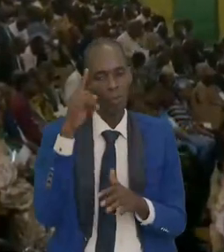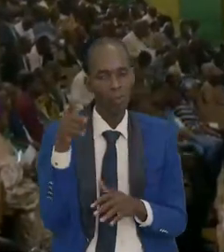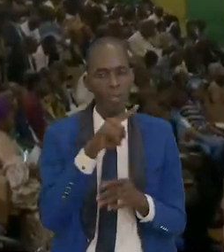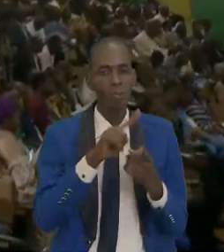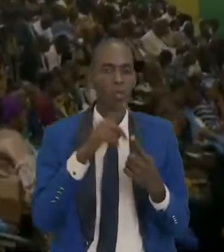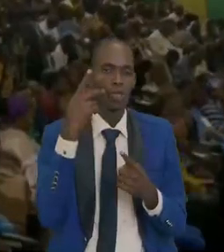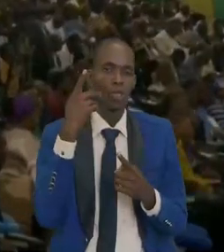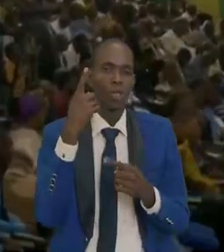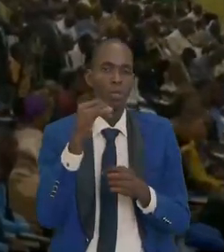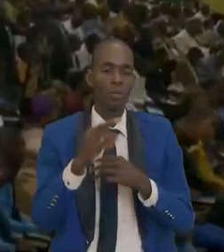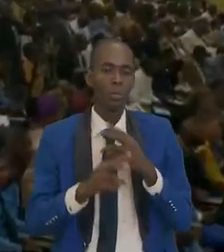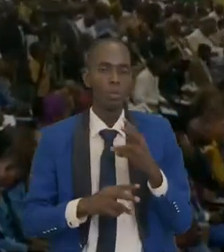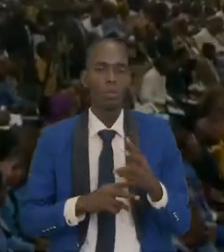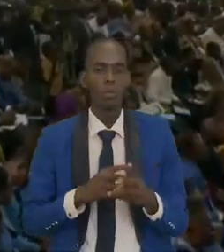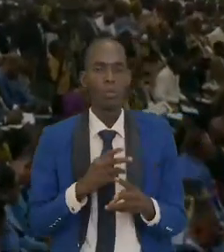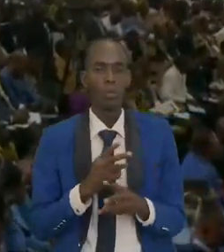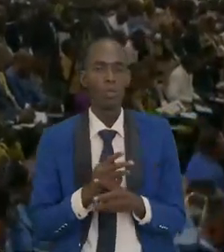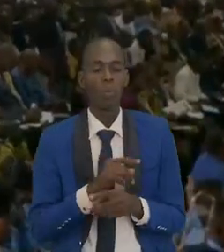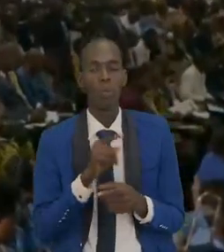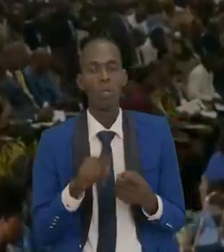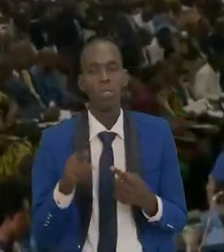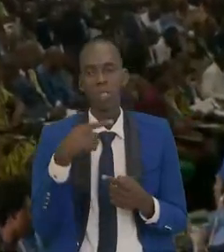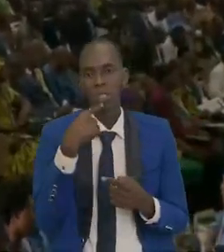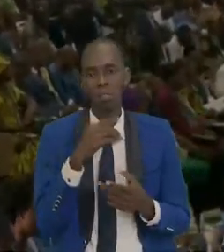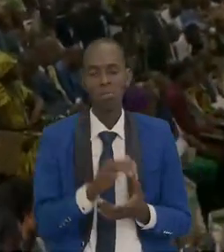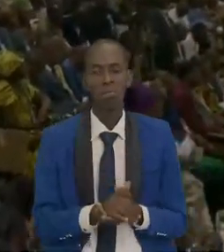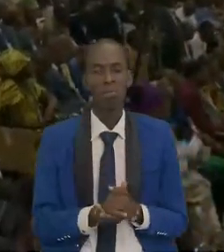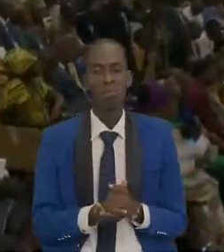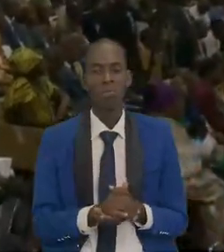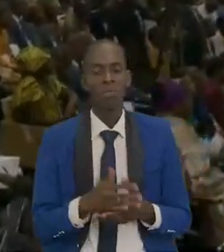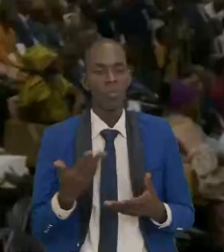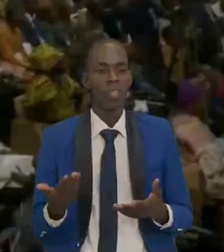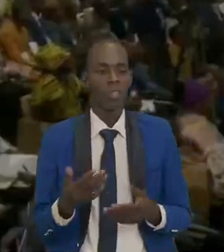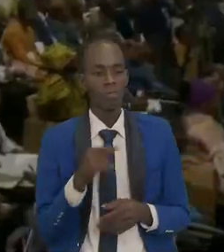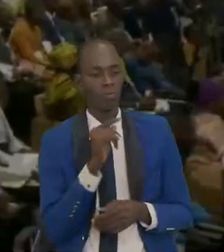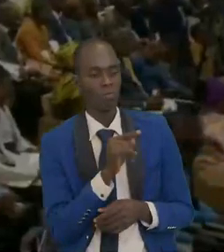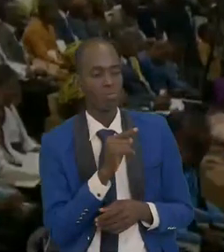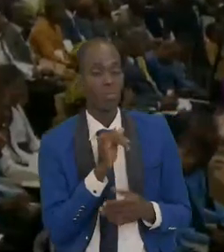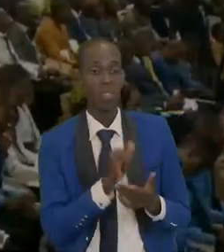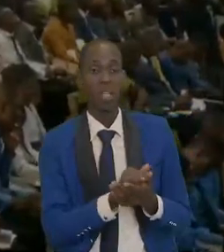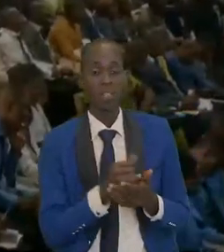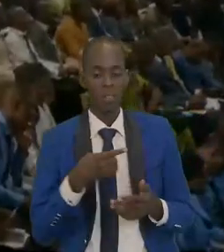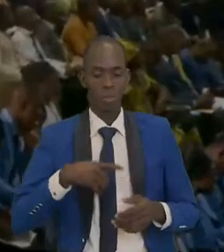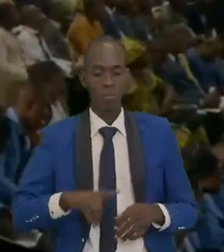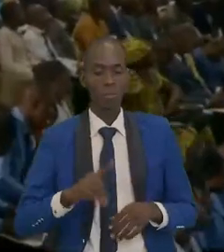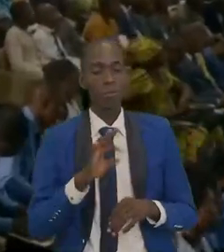passé. Mais ils disent, oh, cette dénomination est de là pour la